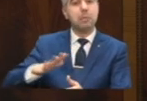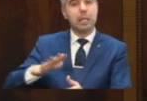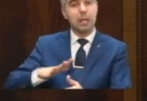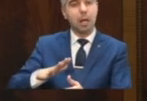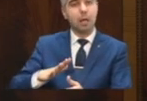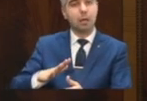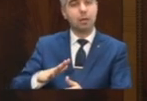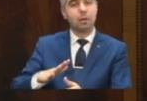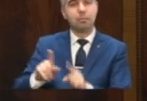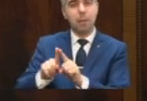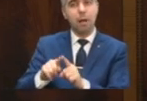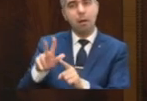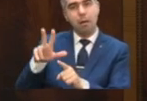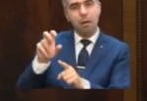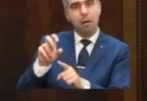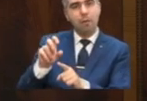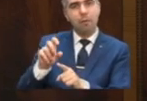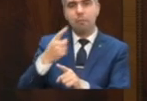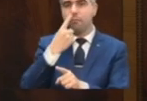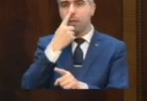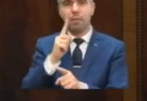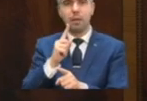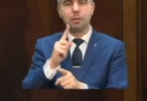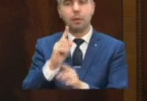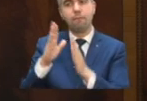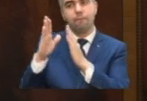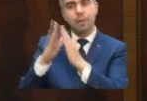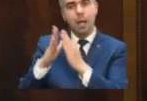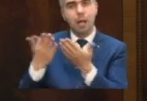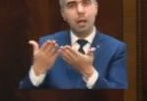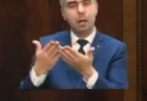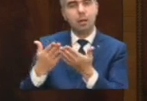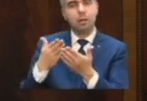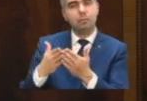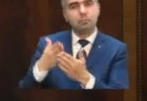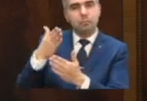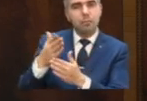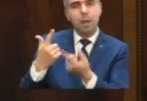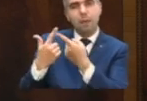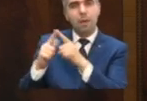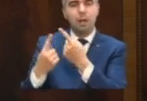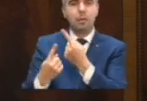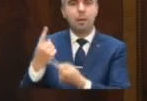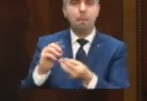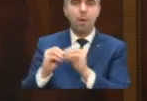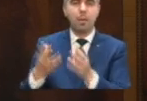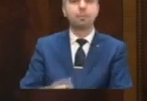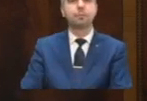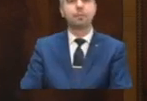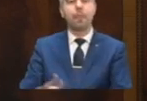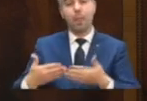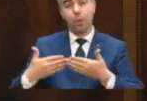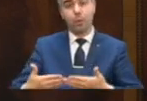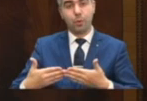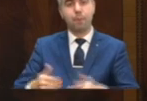الكريم، الطبيعة كما تعلم لا تحب الفراغ، يا إما سكن لائق يا إما أنه يدخل في متاهات واحد العدد ديال الأمور. اليوم المطلوب في